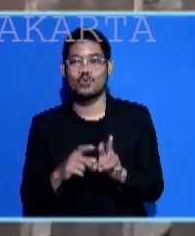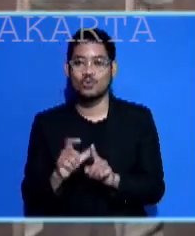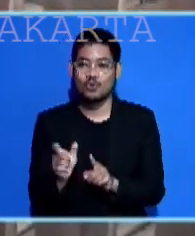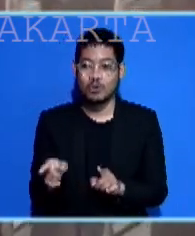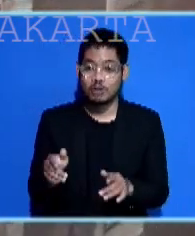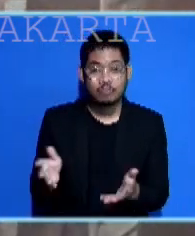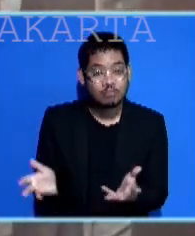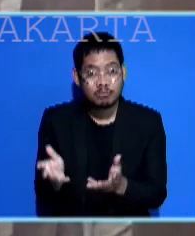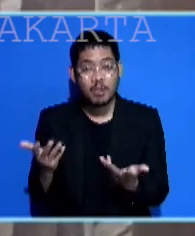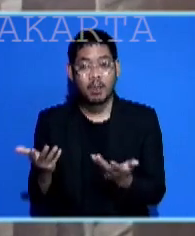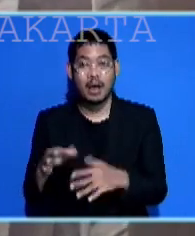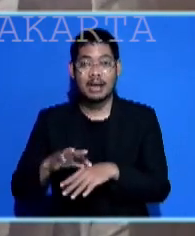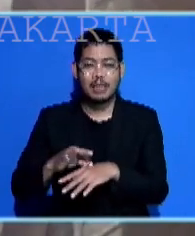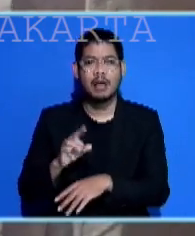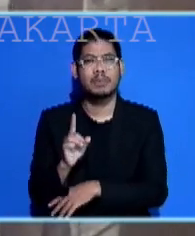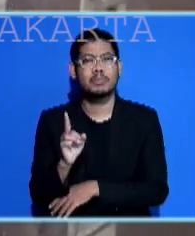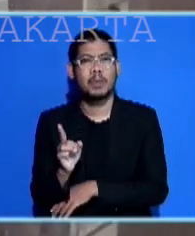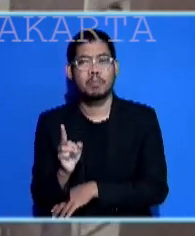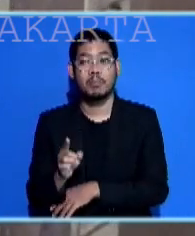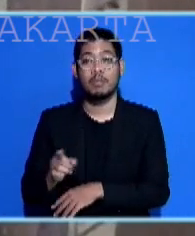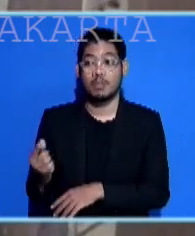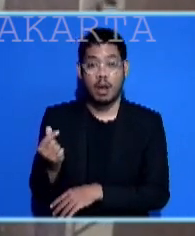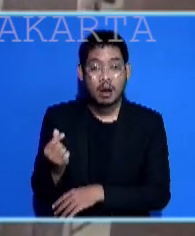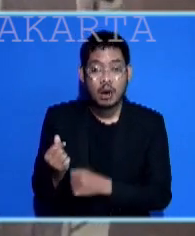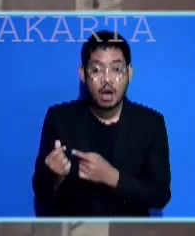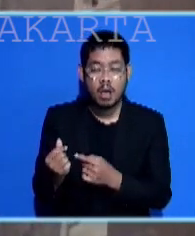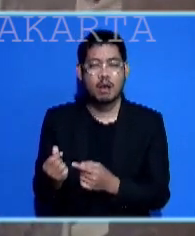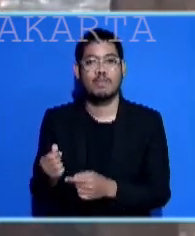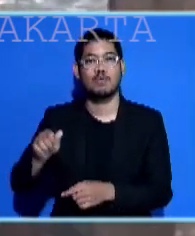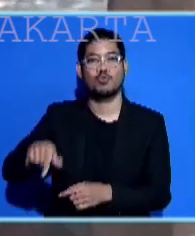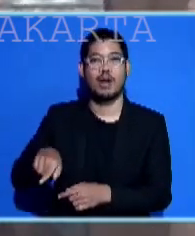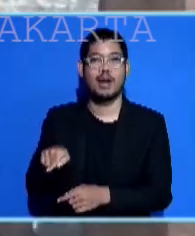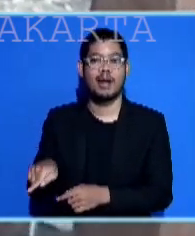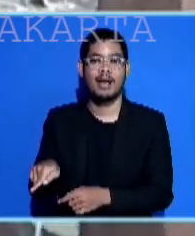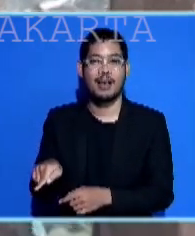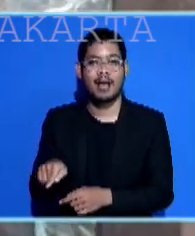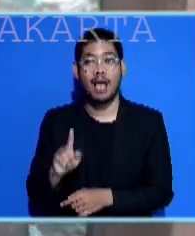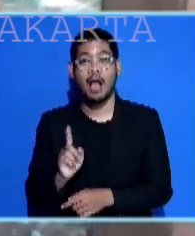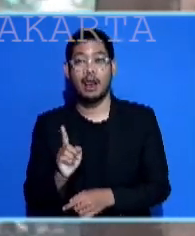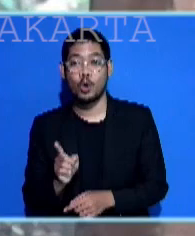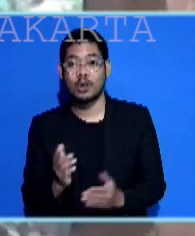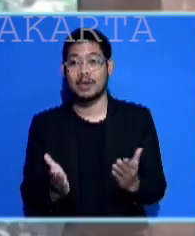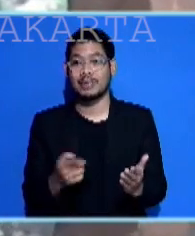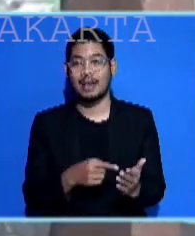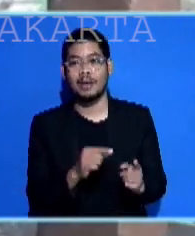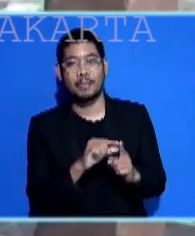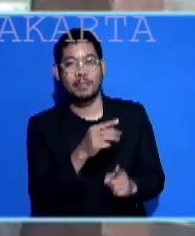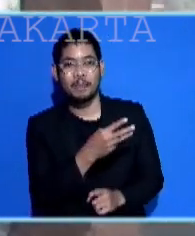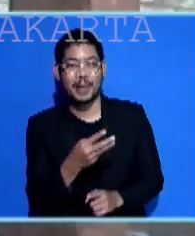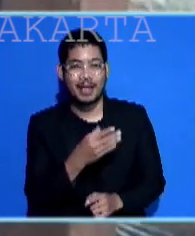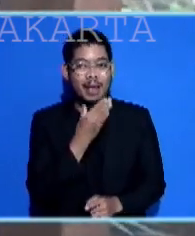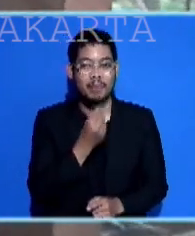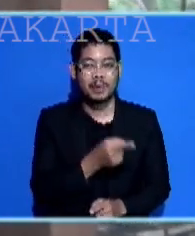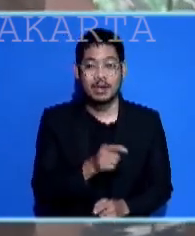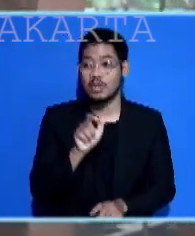pedaging jalaran Regi mend jaandu Langkung Mirah kabandingaken kalian mend etawa Lan jinis mend men kath dipun padosi